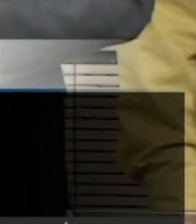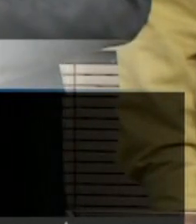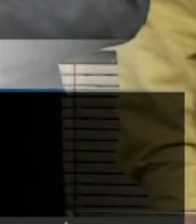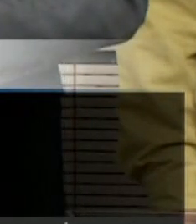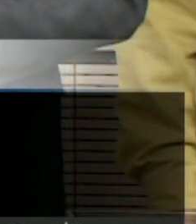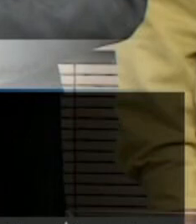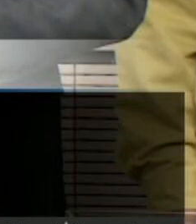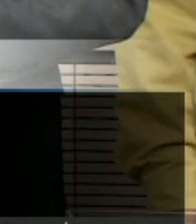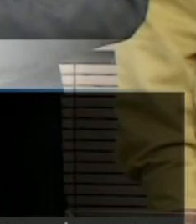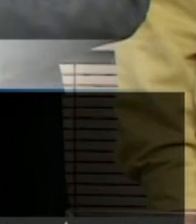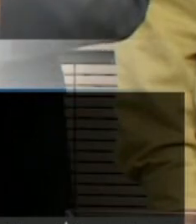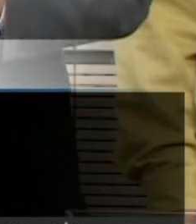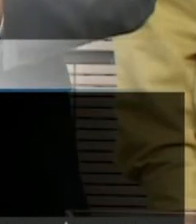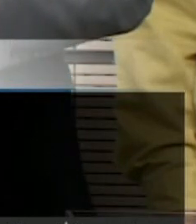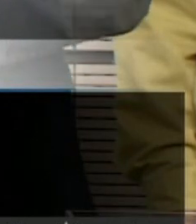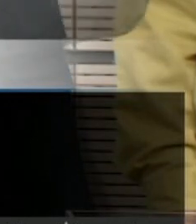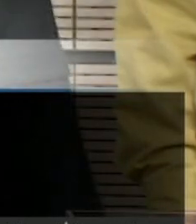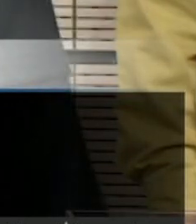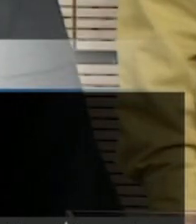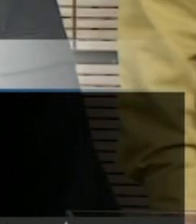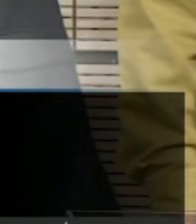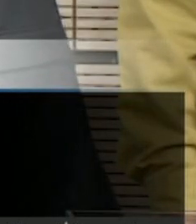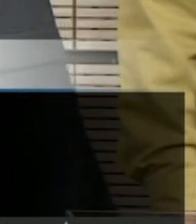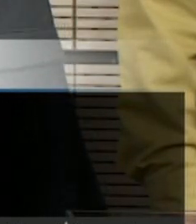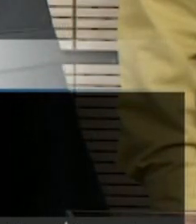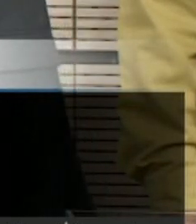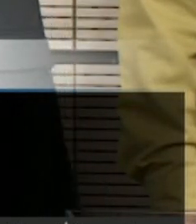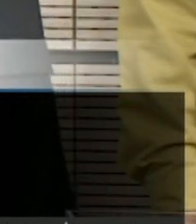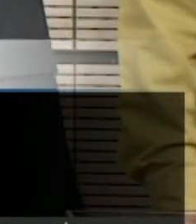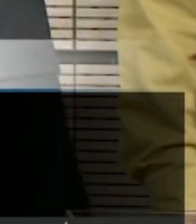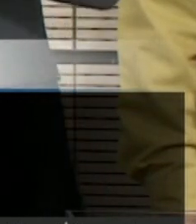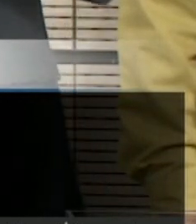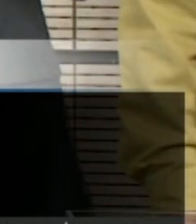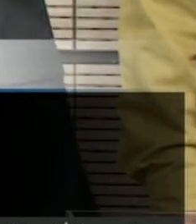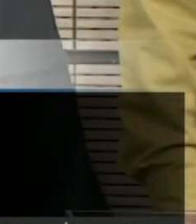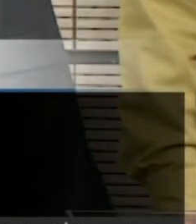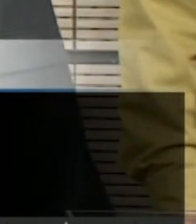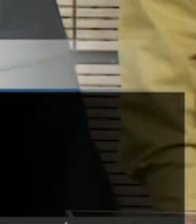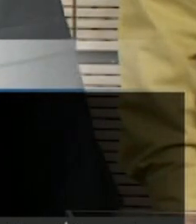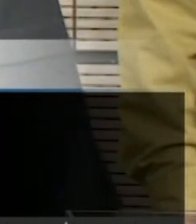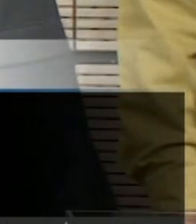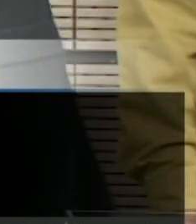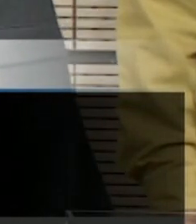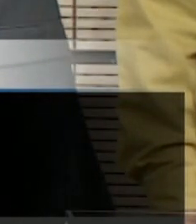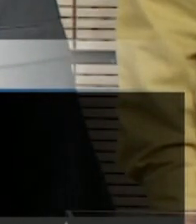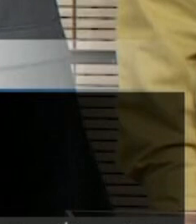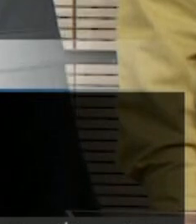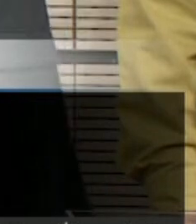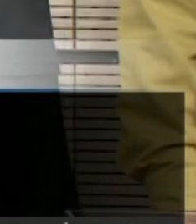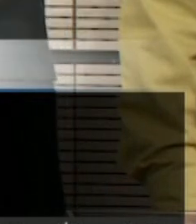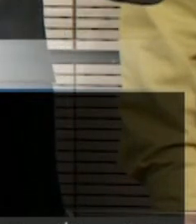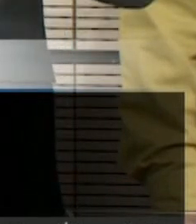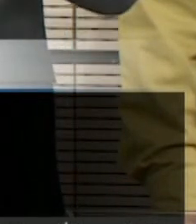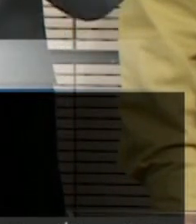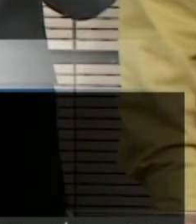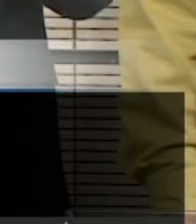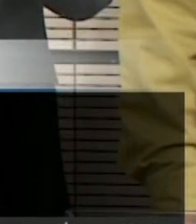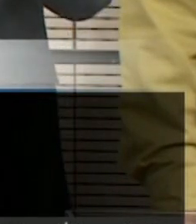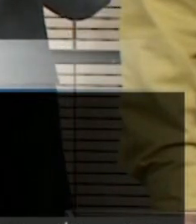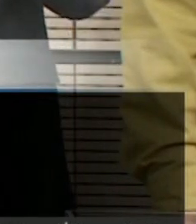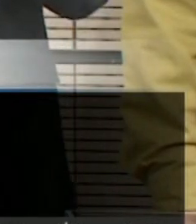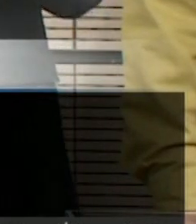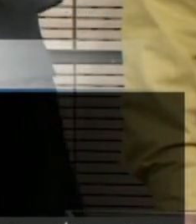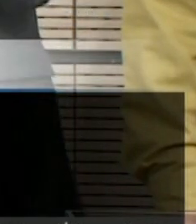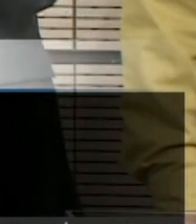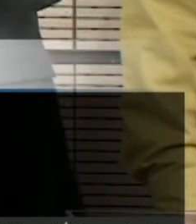있으며 위중증 환자의 경우도 유행이 악화되는 경우에는 1,800명에서 1,900명까지도 발생할 수